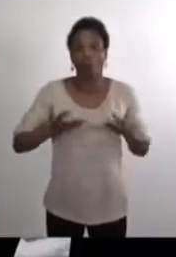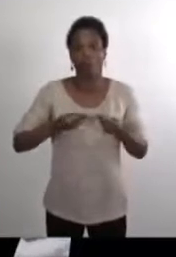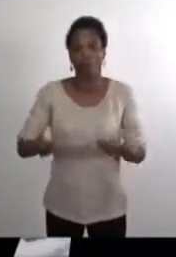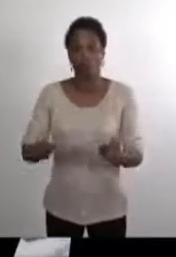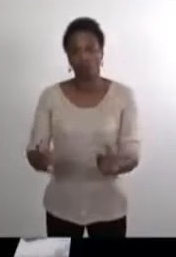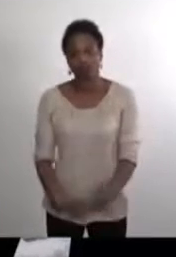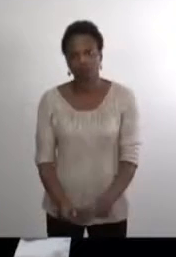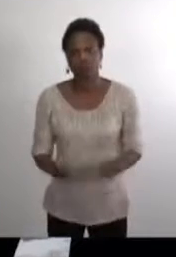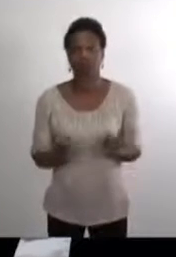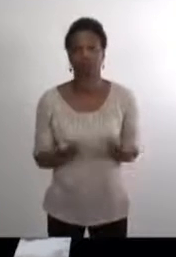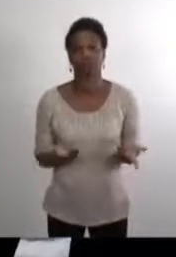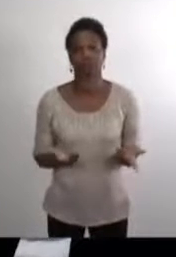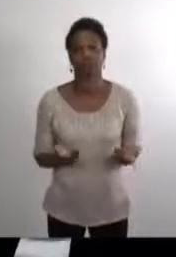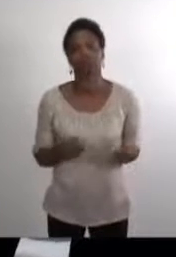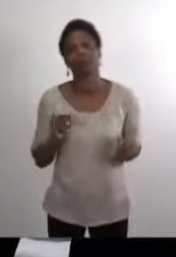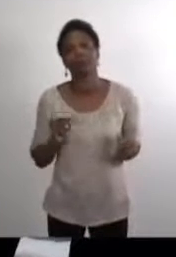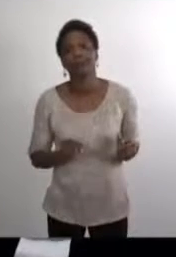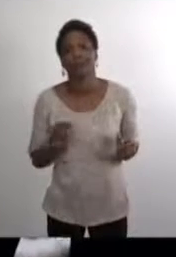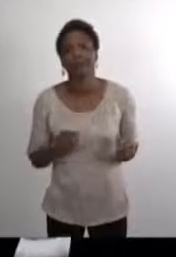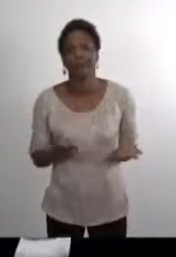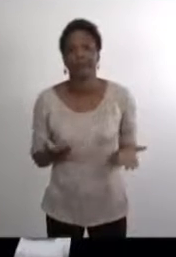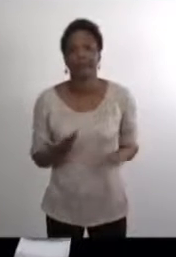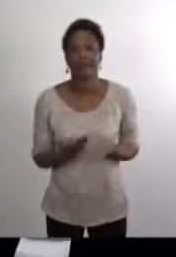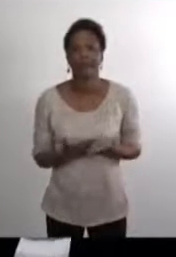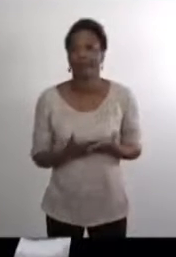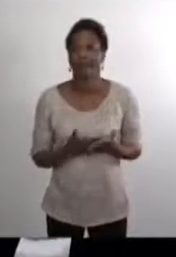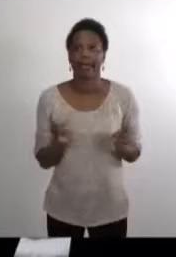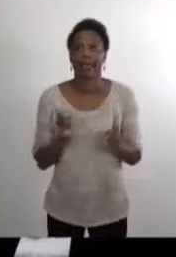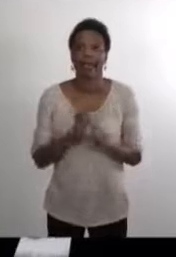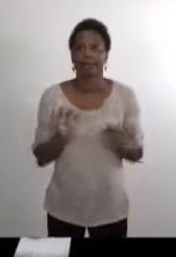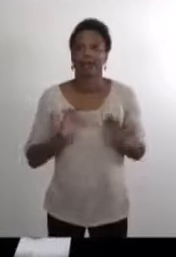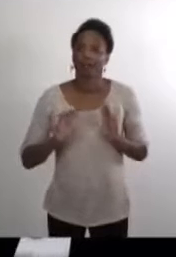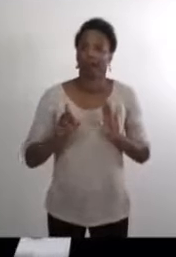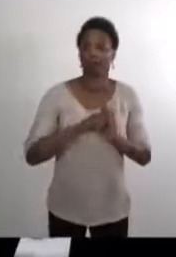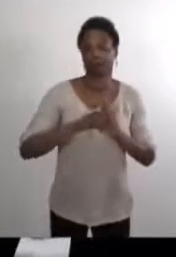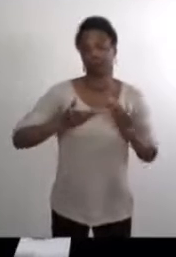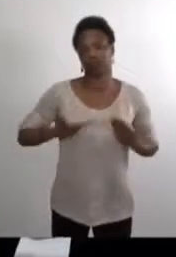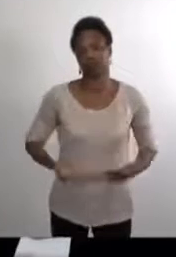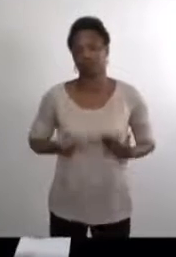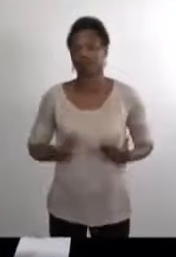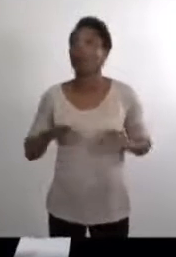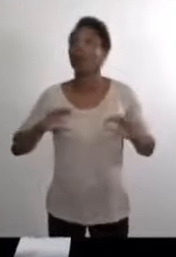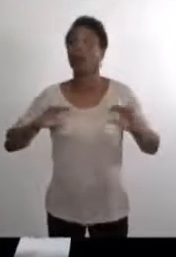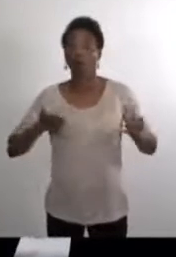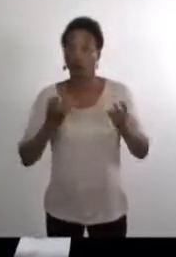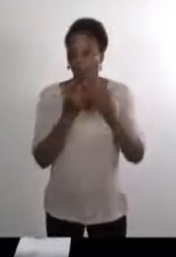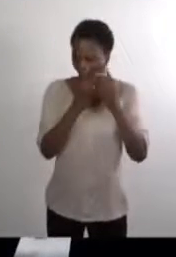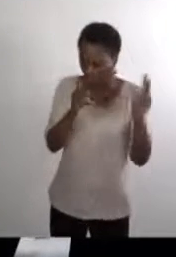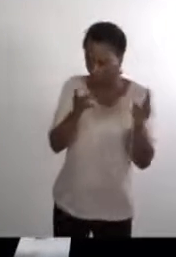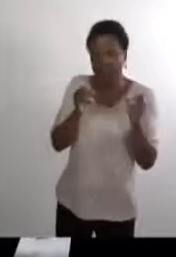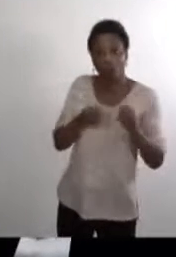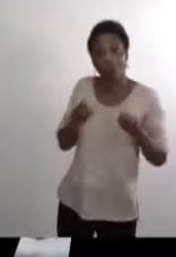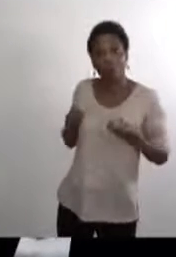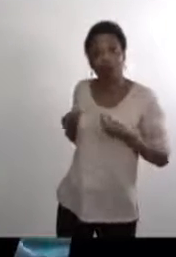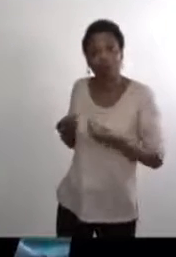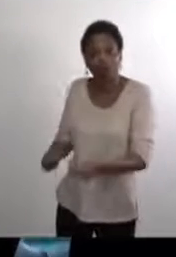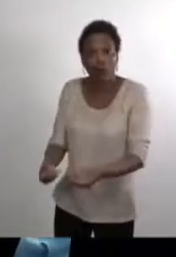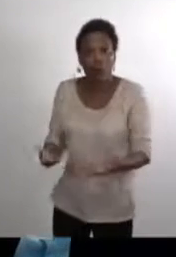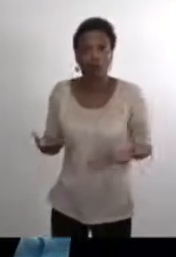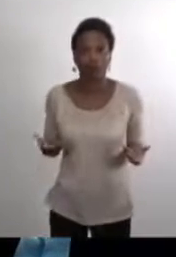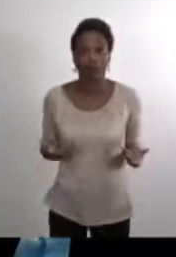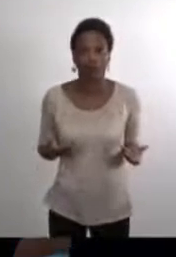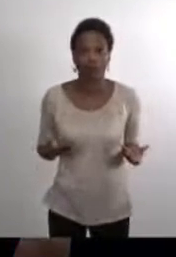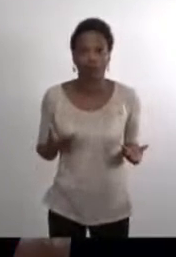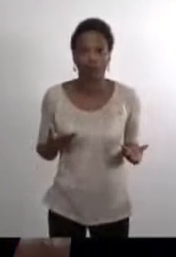pas partie essentiellement de nos prérogatives, mais quels sont les moyens que la ville peut déployer pour, j'allais